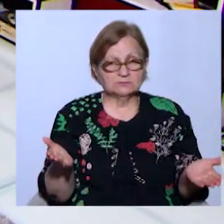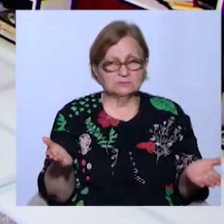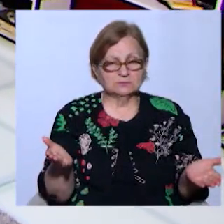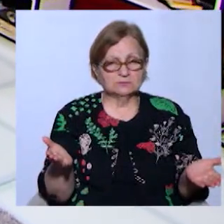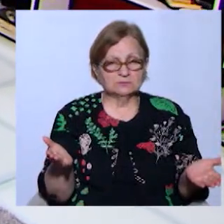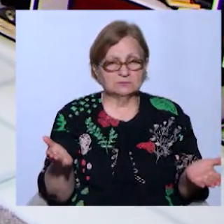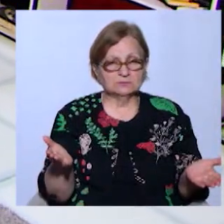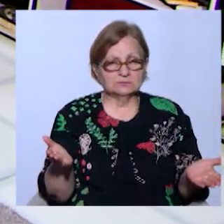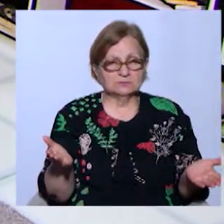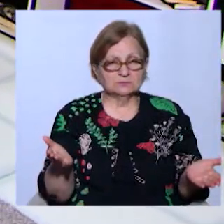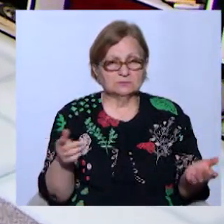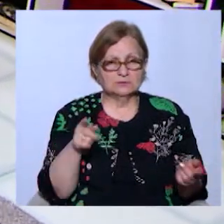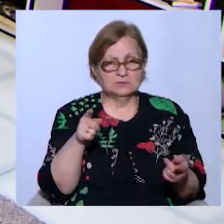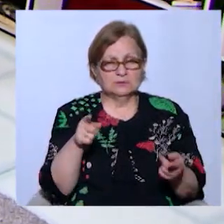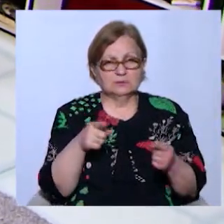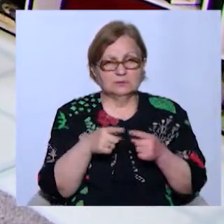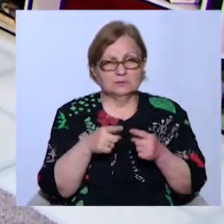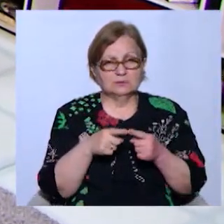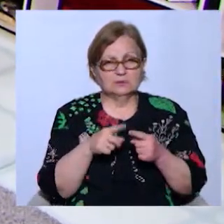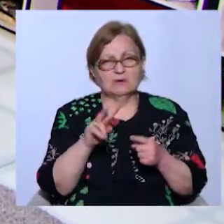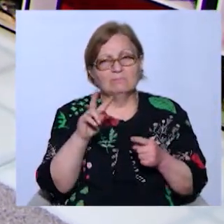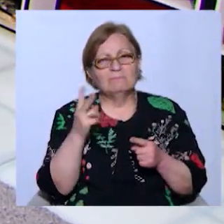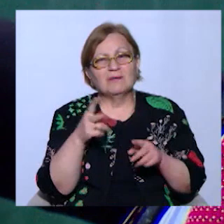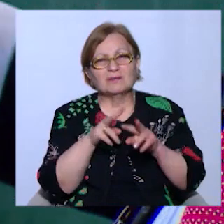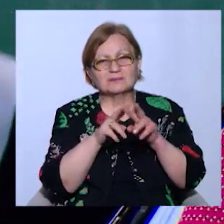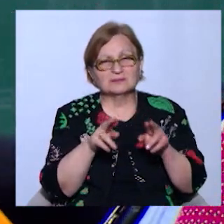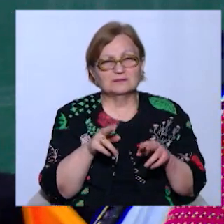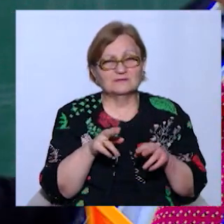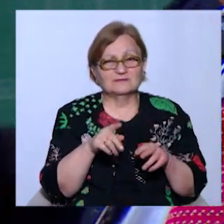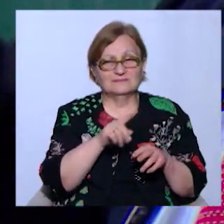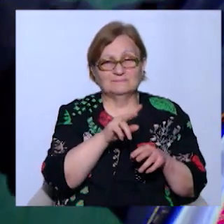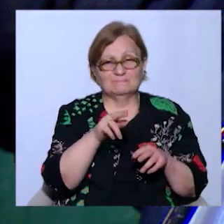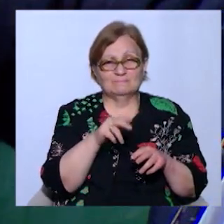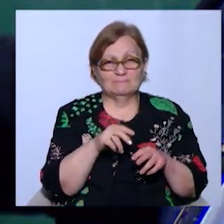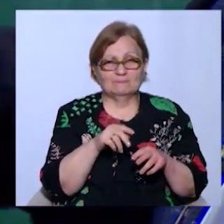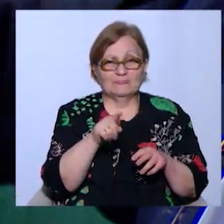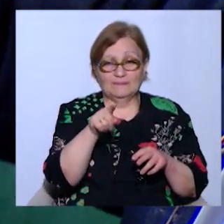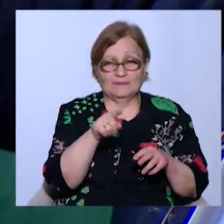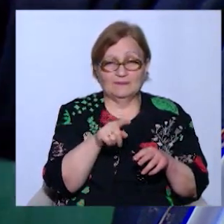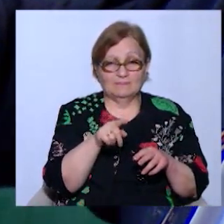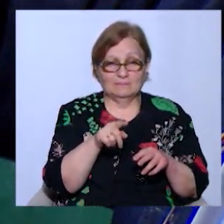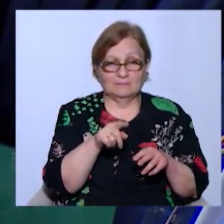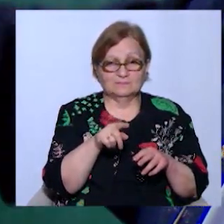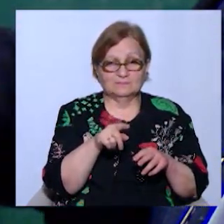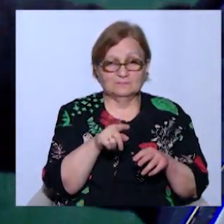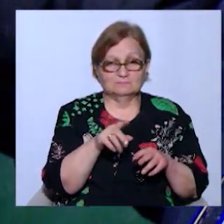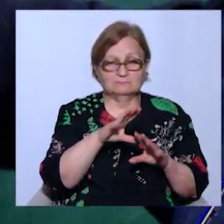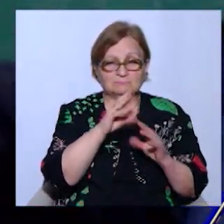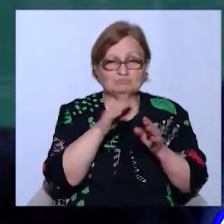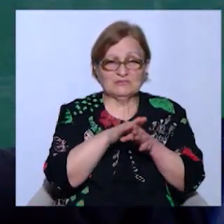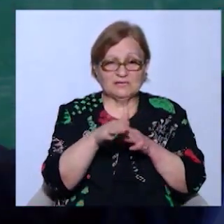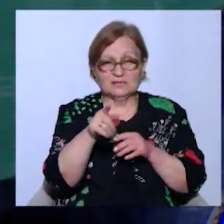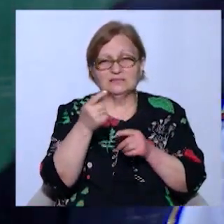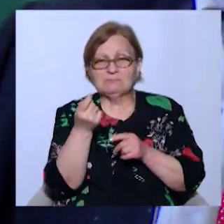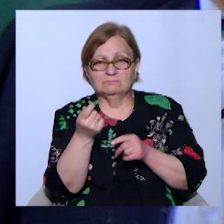აი ეს კუთხე და მეორე ეს კუთხე, ხედავთ? ეს კუთხე და აი ეს კუთხე, ხედავთ,